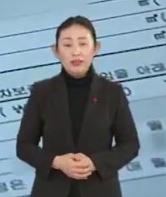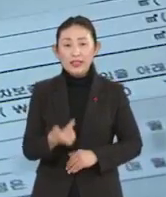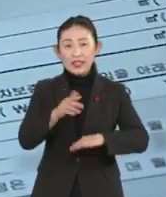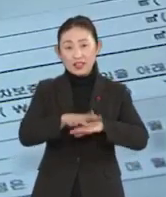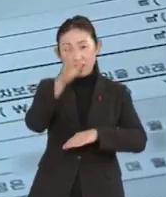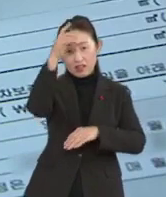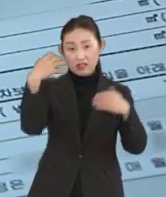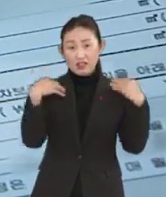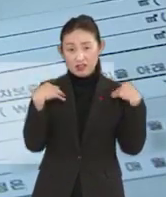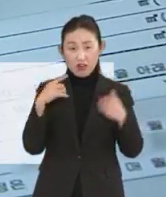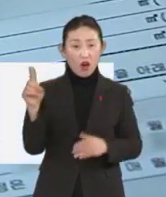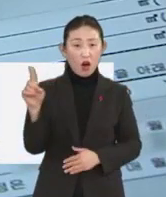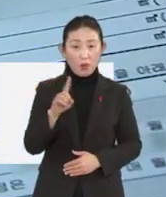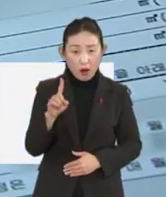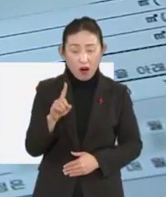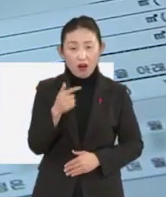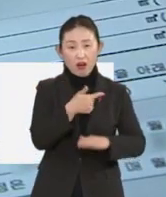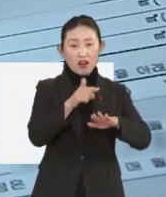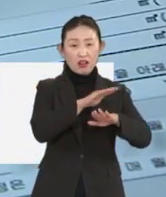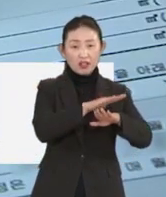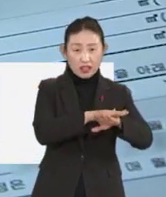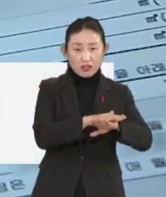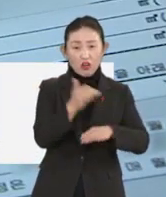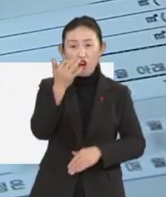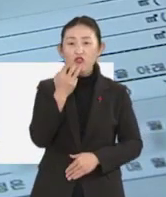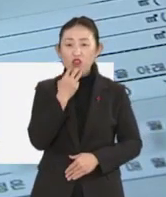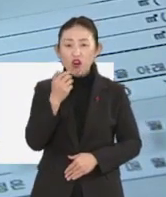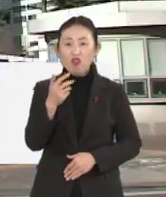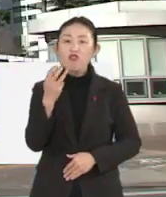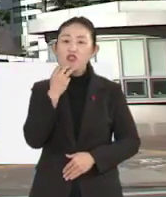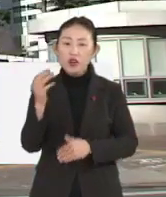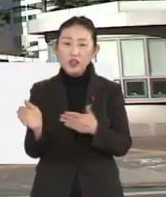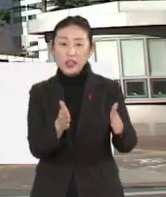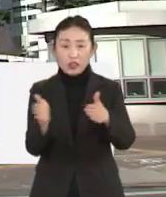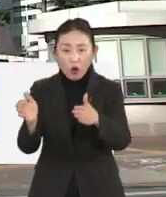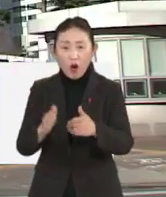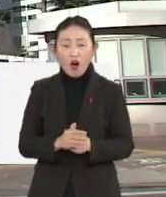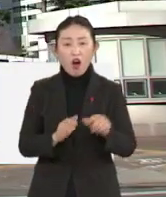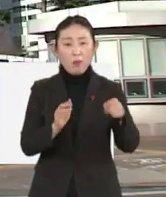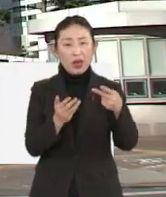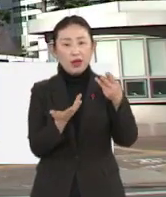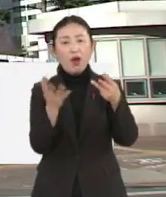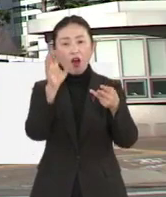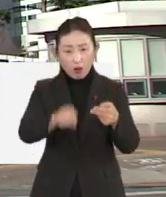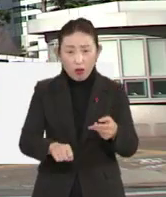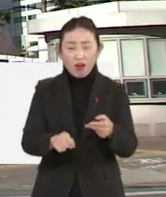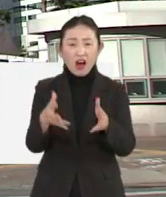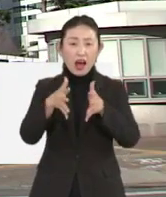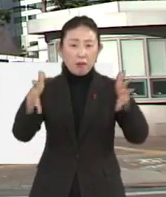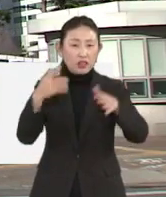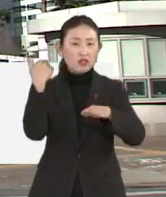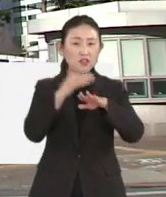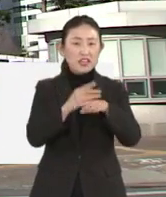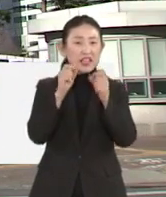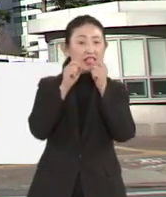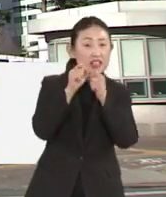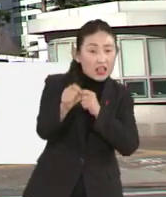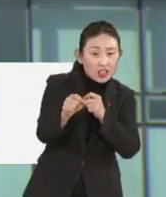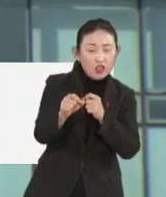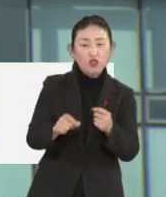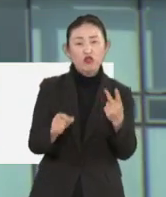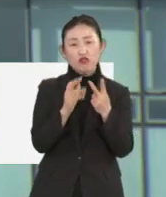대전경찰청 반부패 경제 범죄수사대는 대전과 서울 경기 등에서 수백억대 오피스텔 전세 사기를 벌인